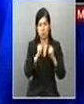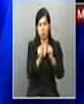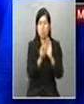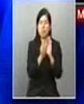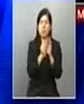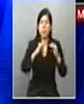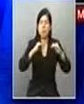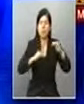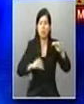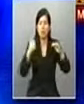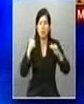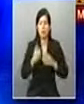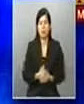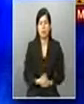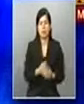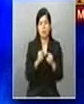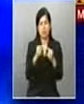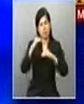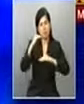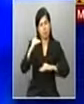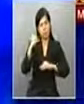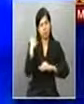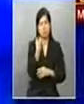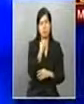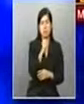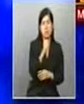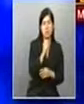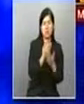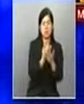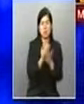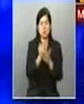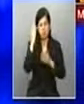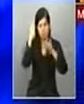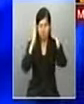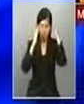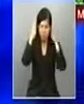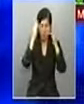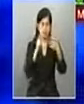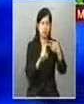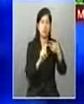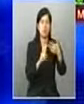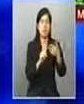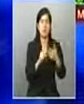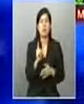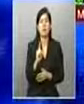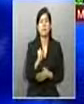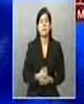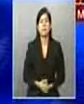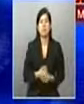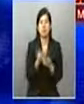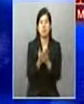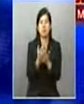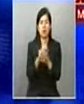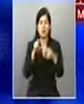แล้วราคาเป้าหมายเราให้ไว้ที่10ริงกิตนะครับตัวที่3เป็นตัว Scientex นะครับ Scientex ให้ปันผลประม